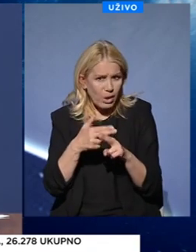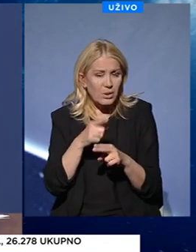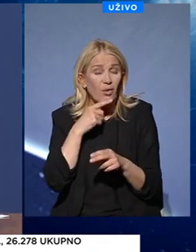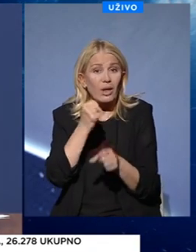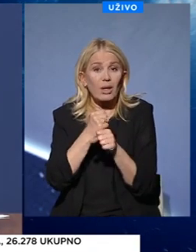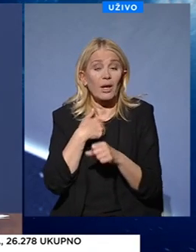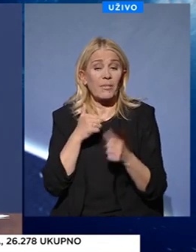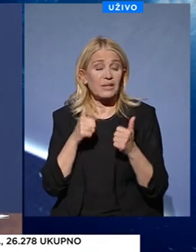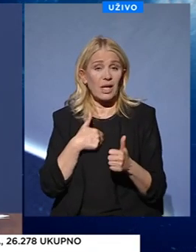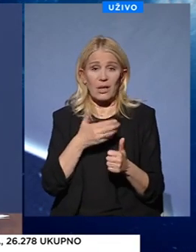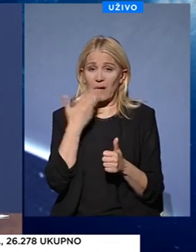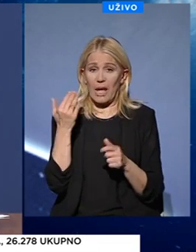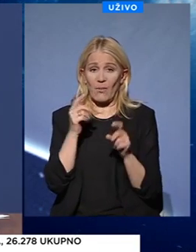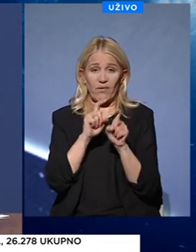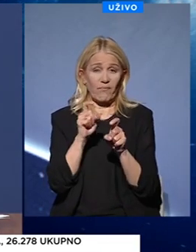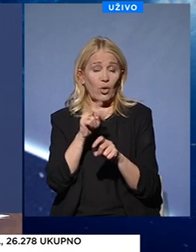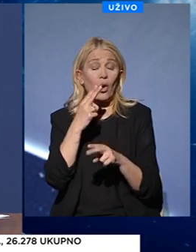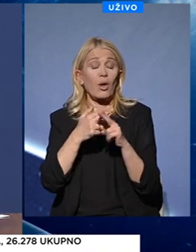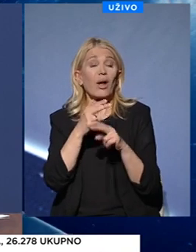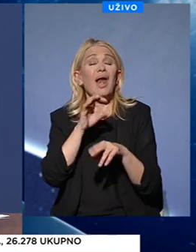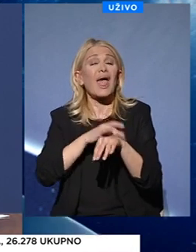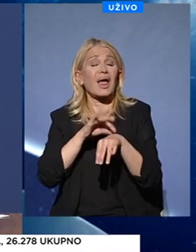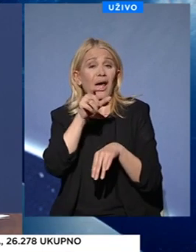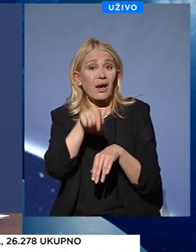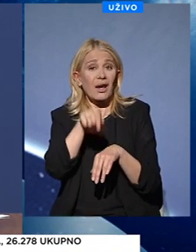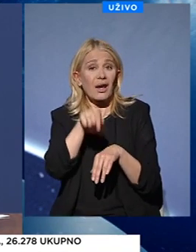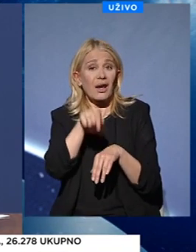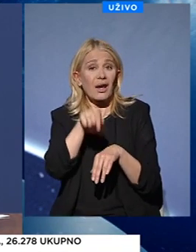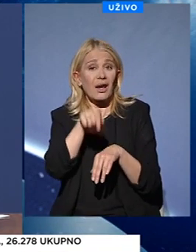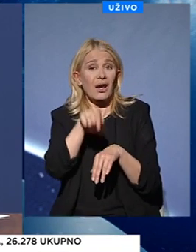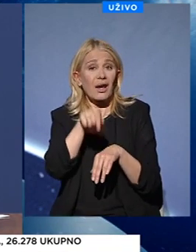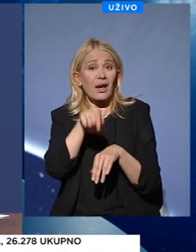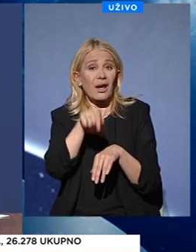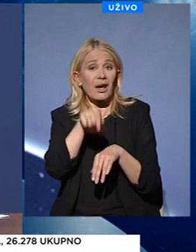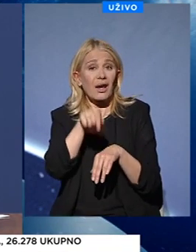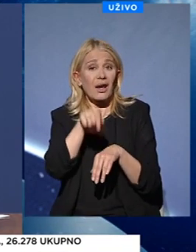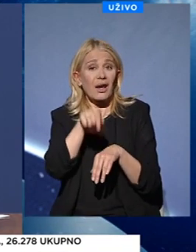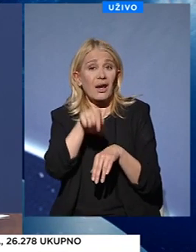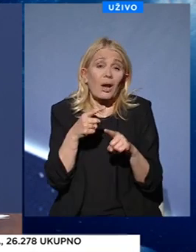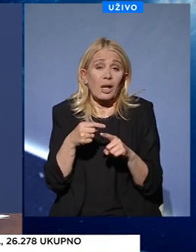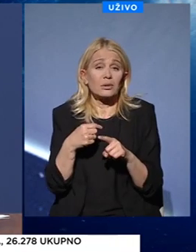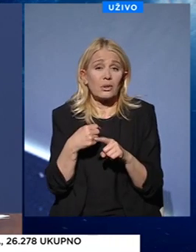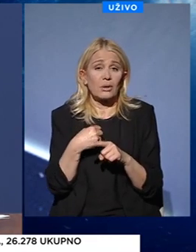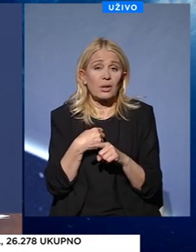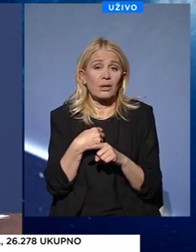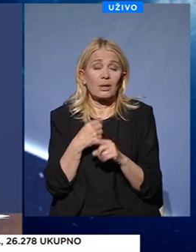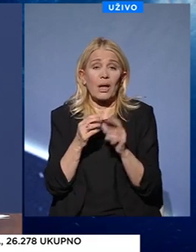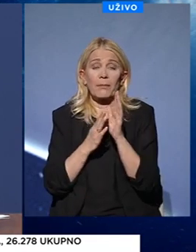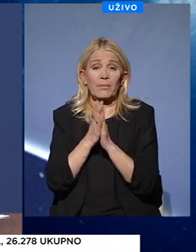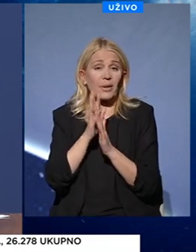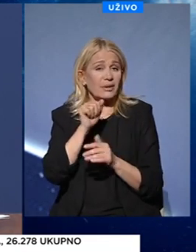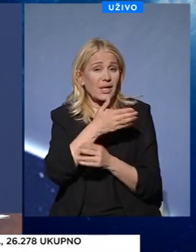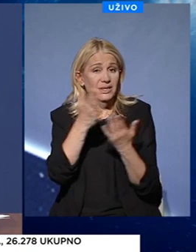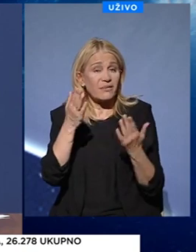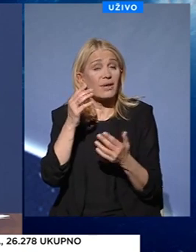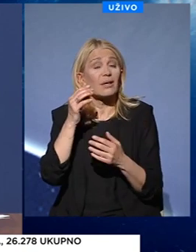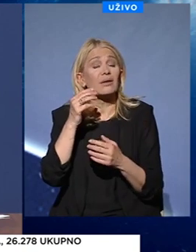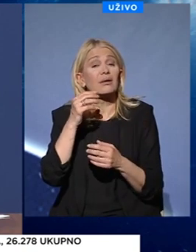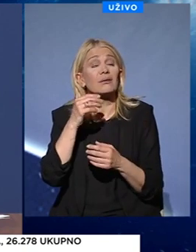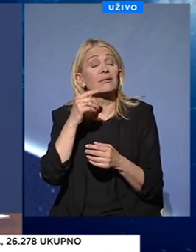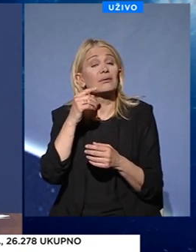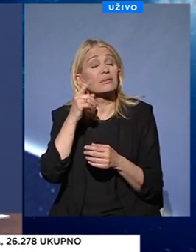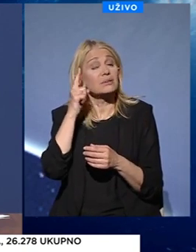nemamo infektologa na raspolaganju za to i to je razlog. Ja bih molio sve da znaju da sve pažljivo